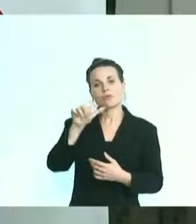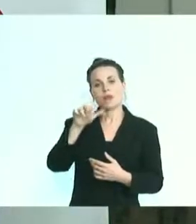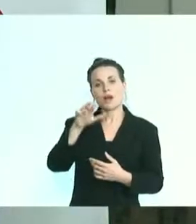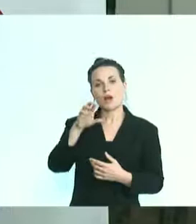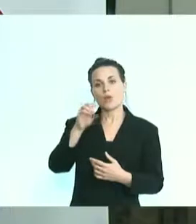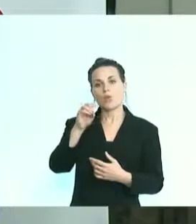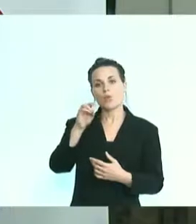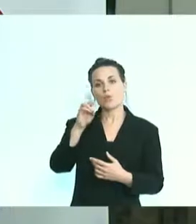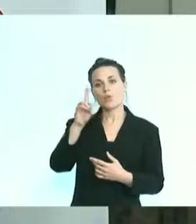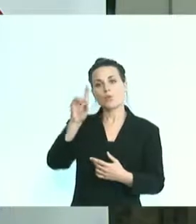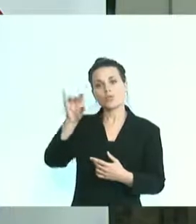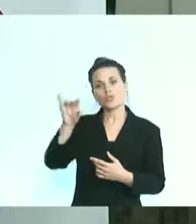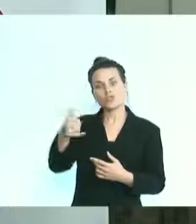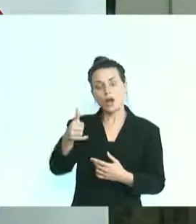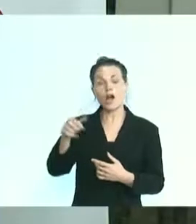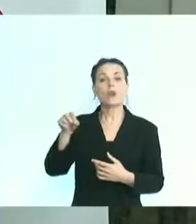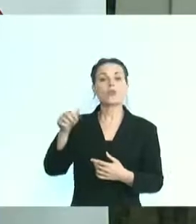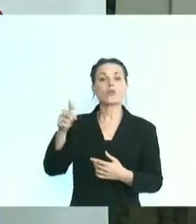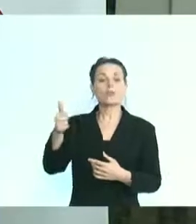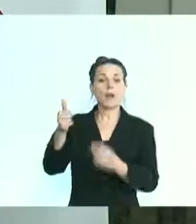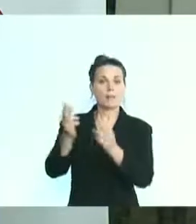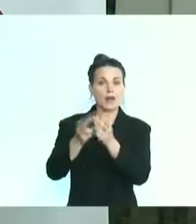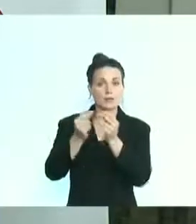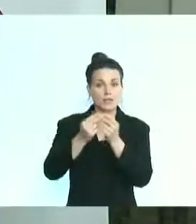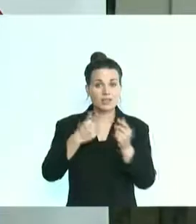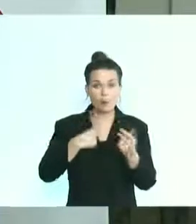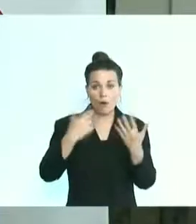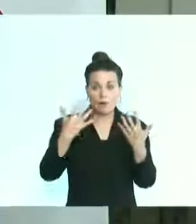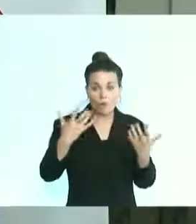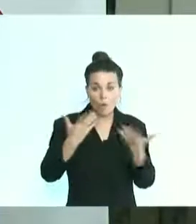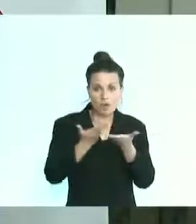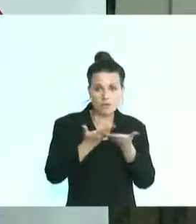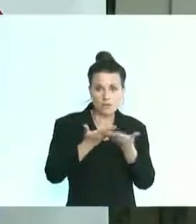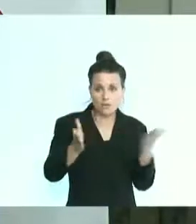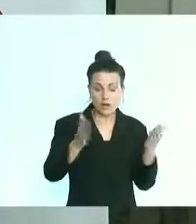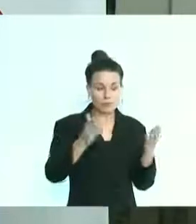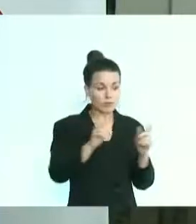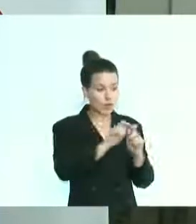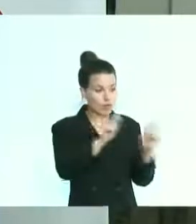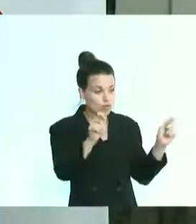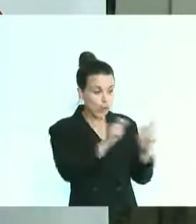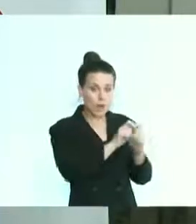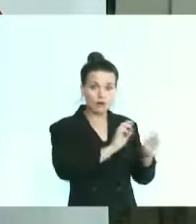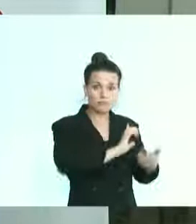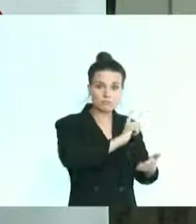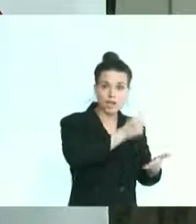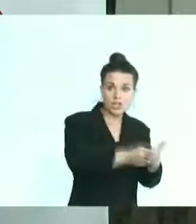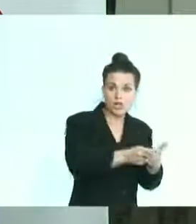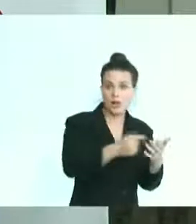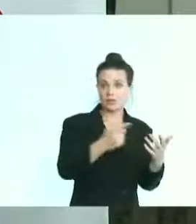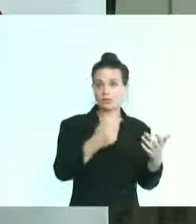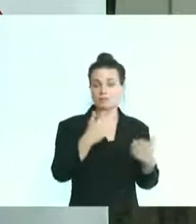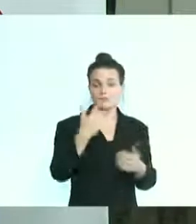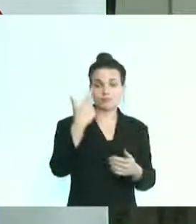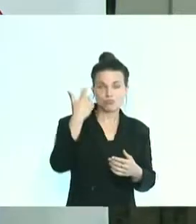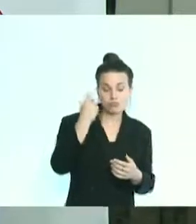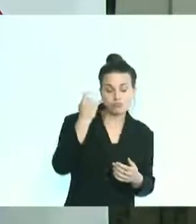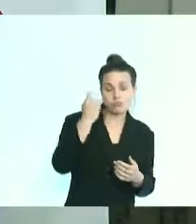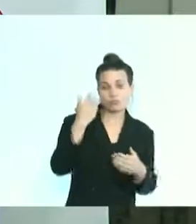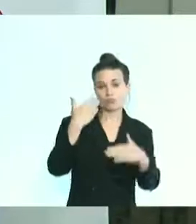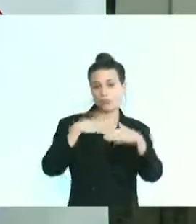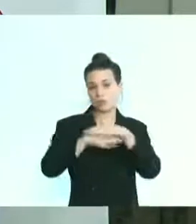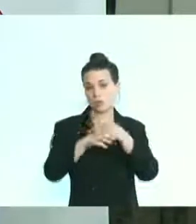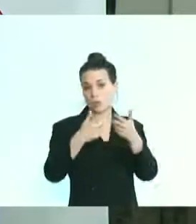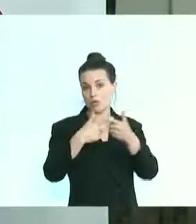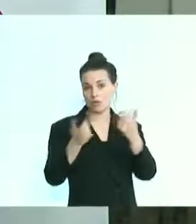aller prendre mon journal, pouvoir prendre mes transports et puis circuler tout simplement. Ça encore, c'est extrêmement difficile pour de nombreuses